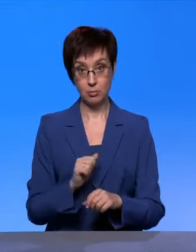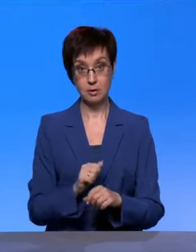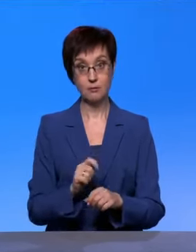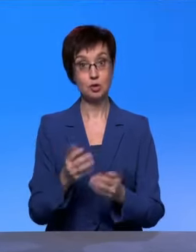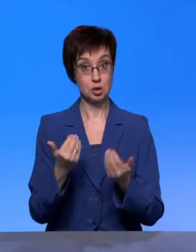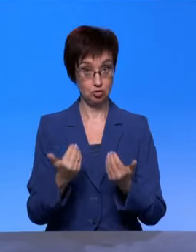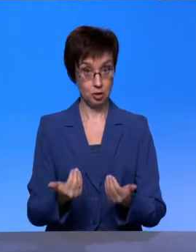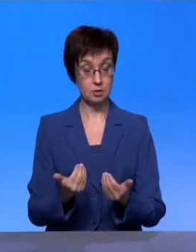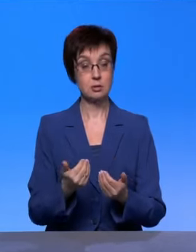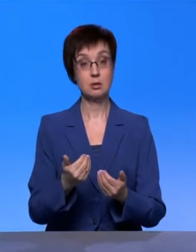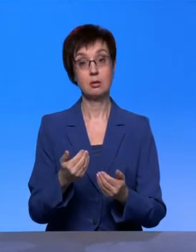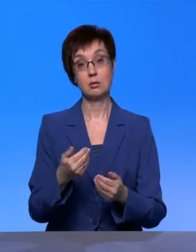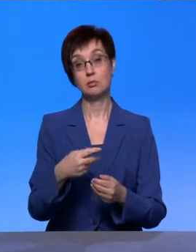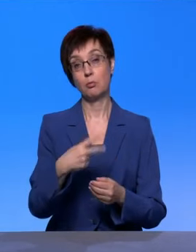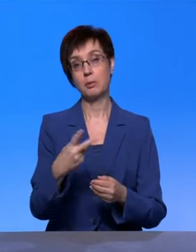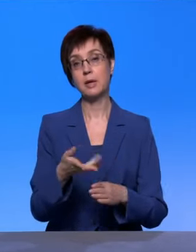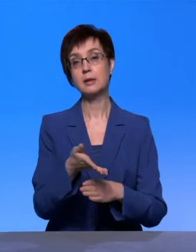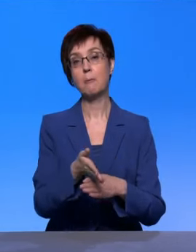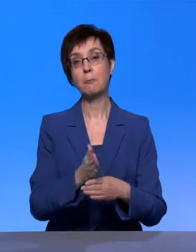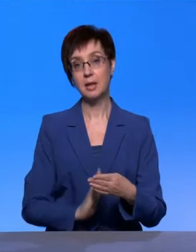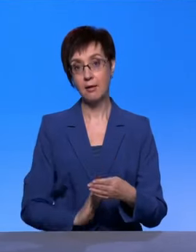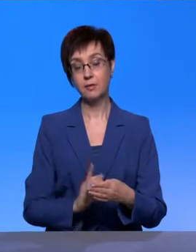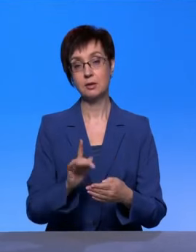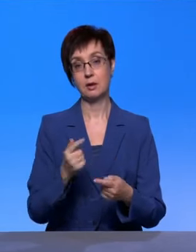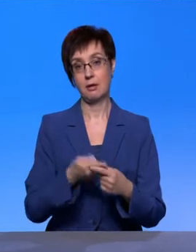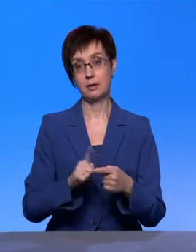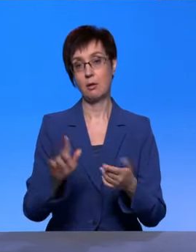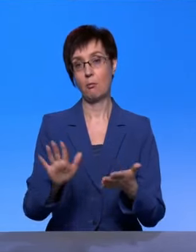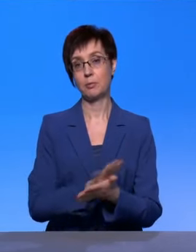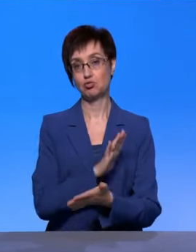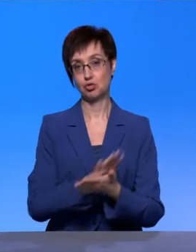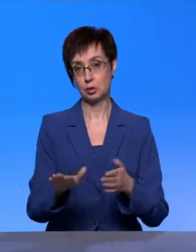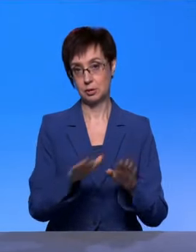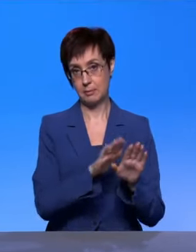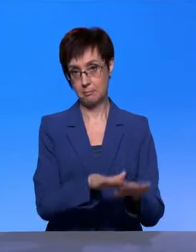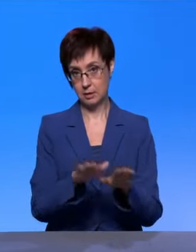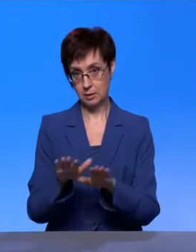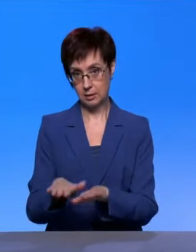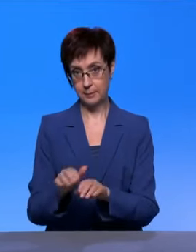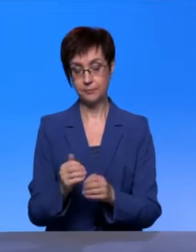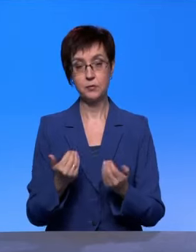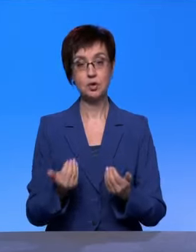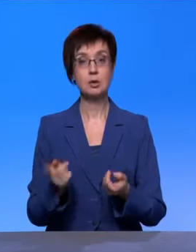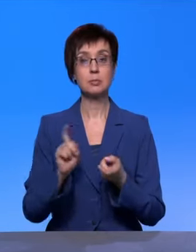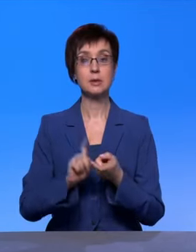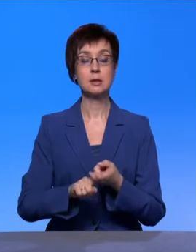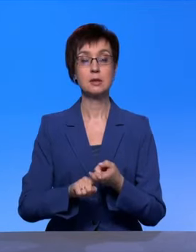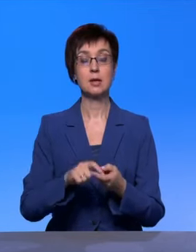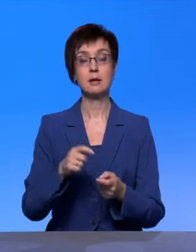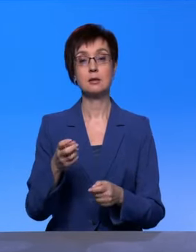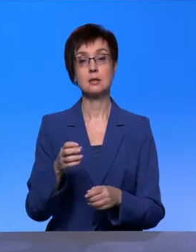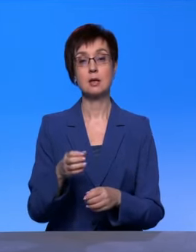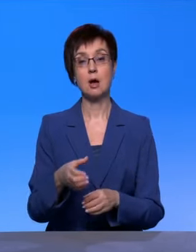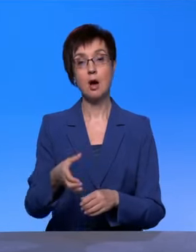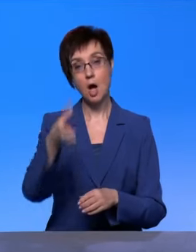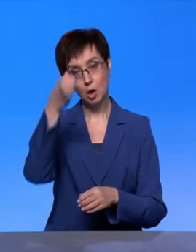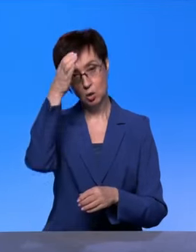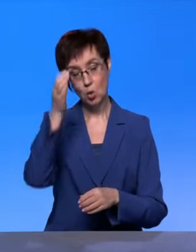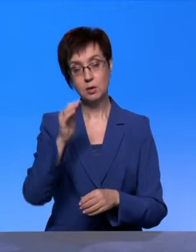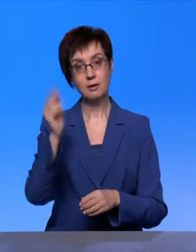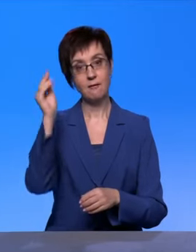больше. У нас сейчас присоединяется Александр Олегович Карпов, руководитель программы «Шаг в будущее», доктор философских наук. Александр Олегович,